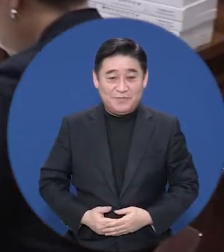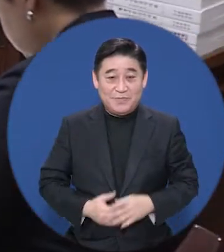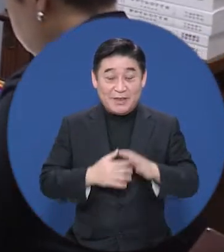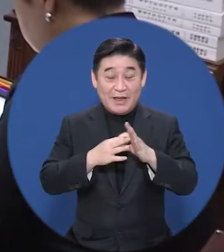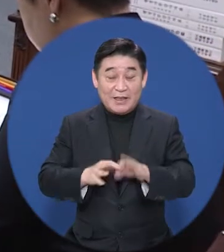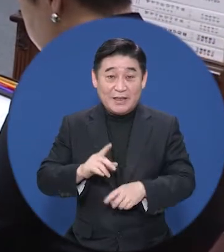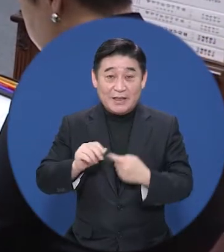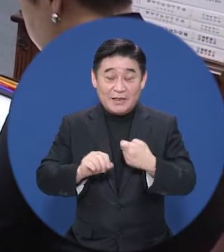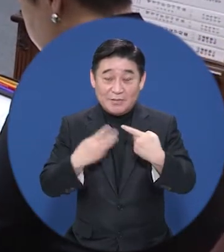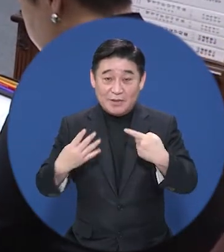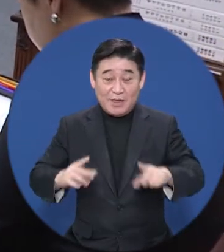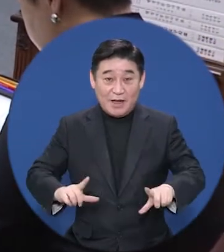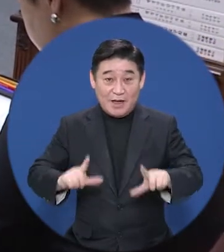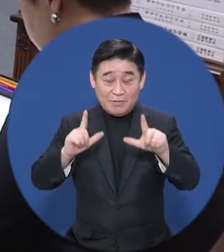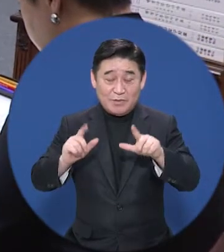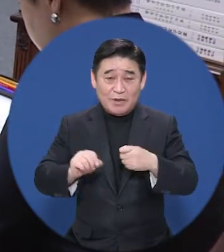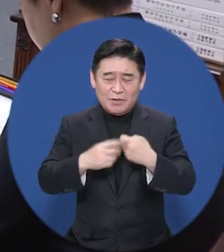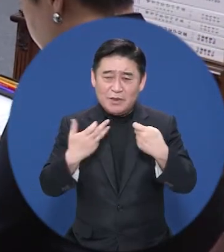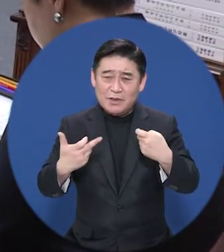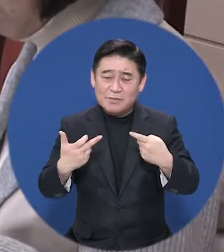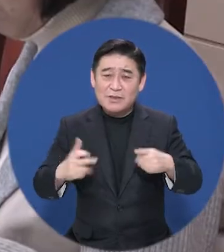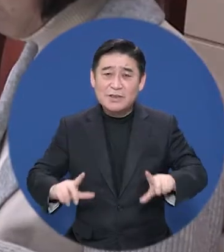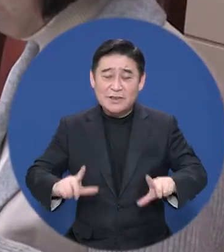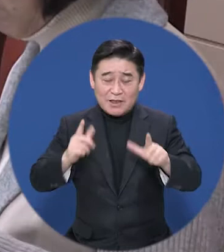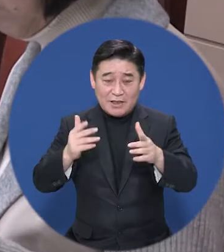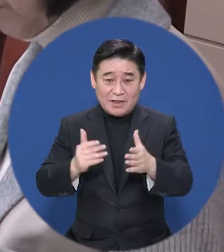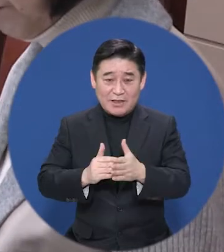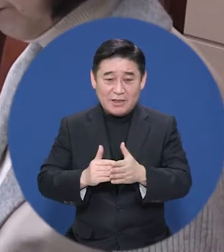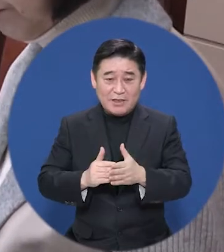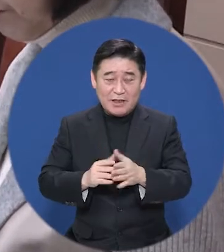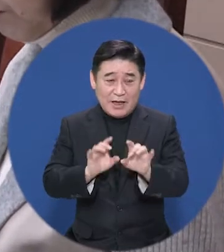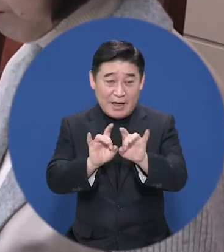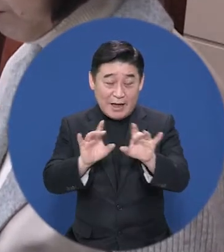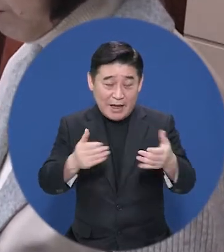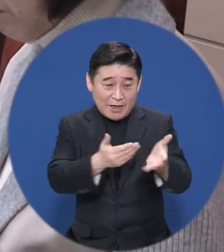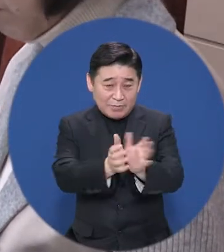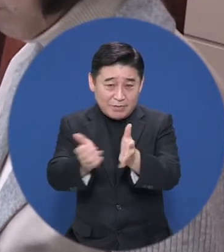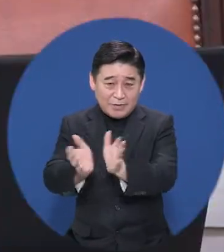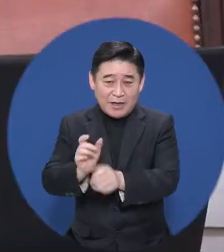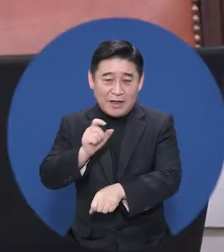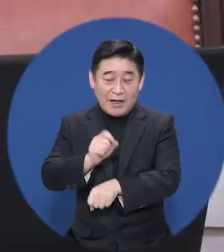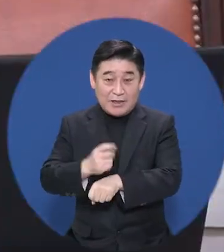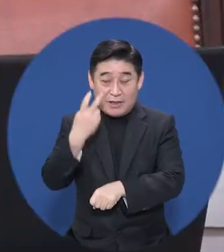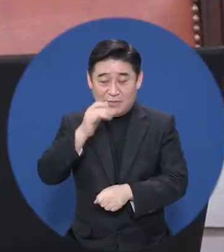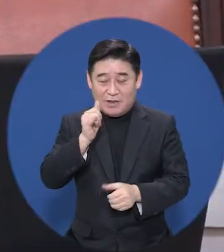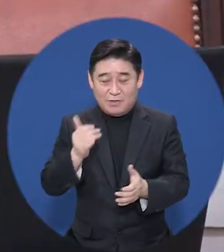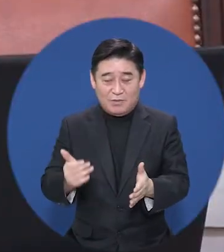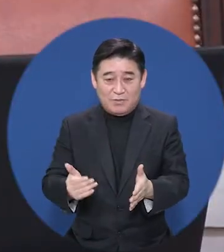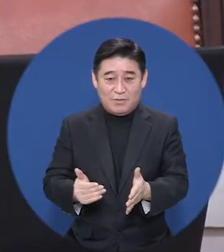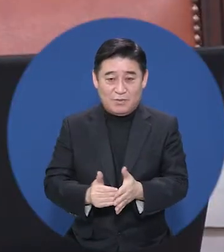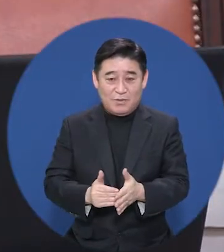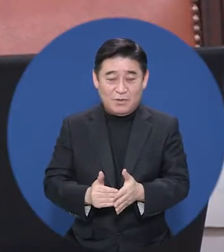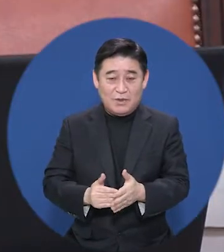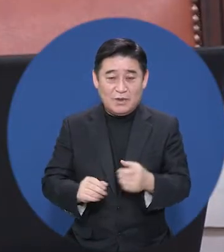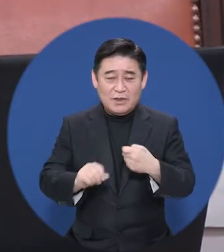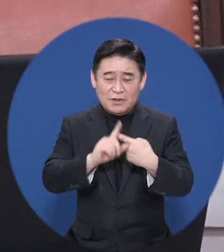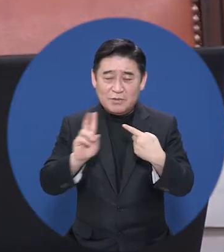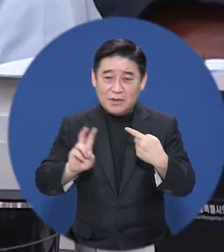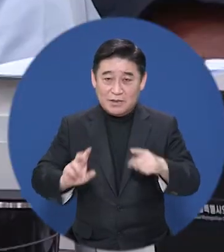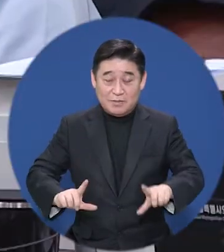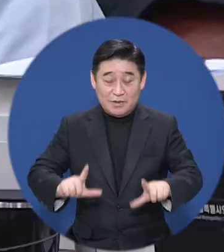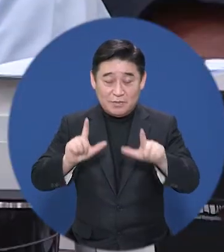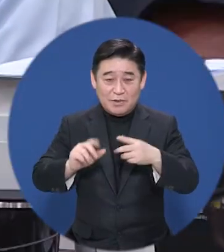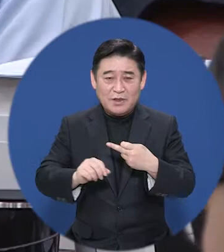이어서 11월 4일부터 11월 17일까지는 상임위별로 행정사무감사를 진행하고 11월